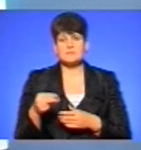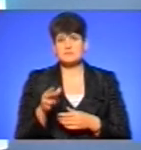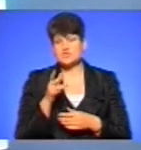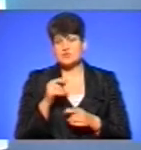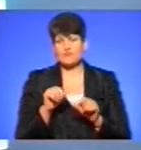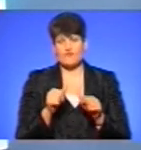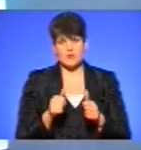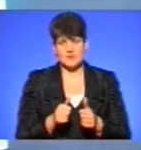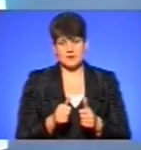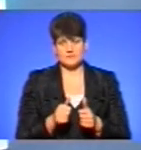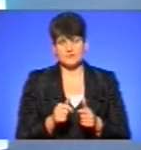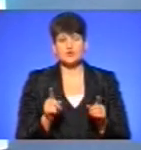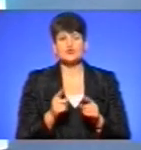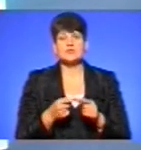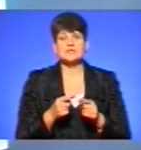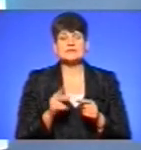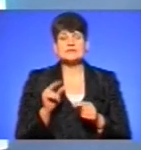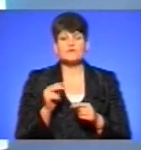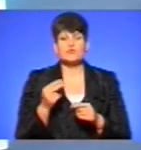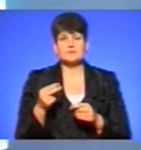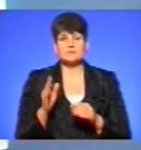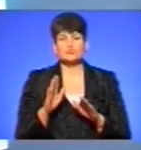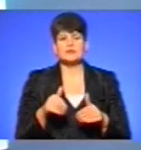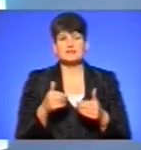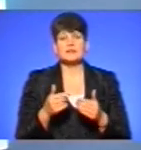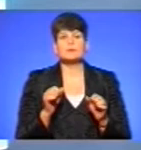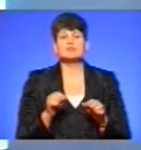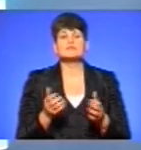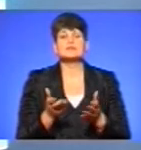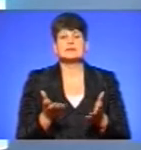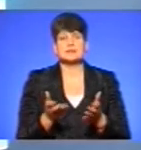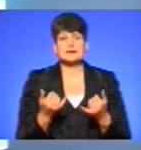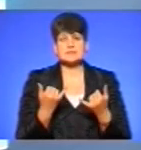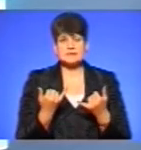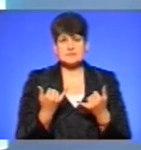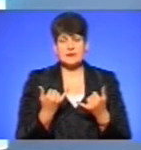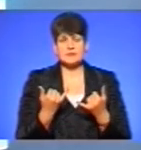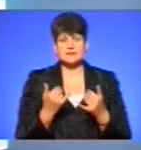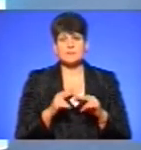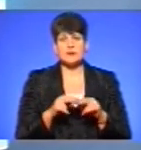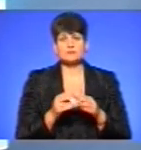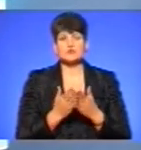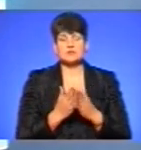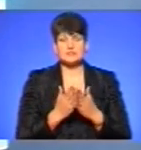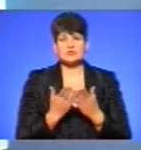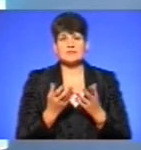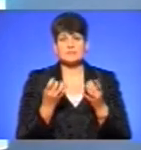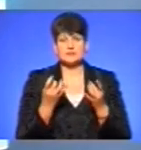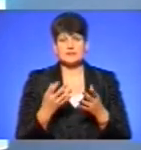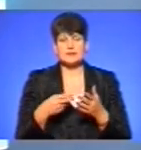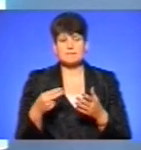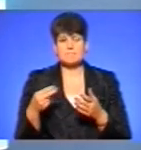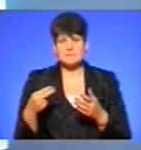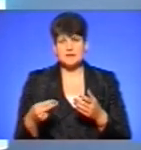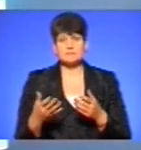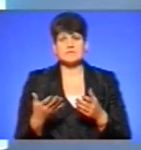оформлення. Що цифровий підпис буде надавати, які можливості людині? Тобто зараз звичайний паспорт-книжечка, де там звичайний підпис людини, цифровий